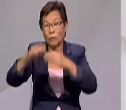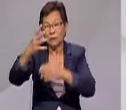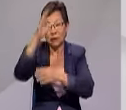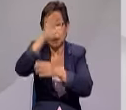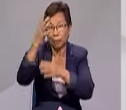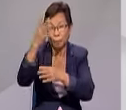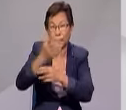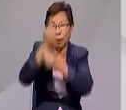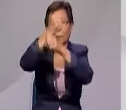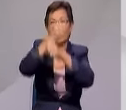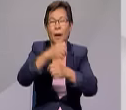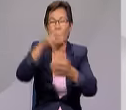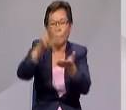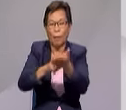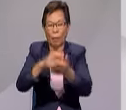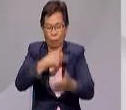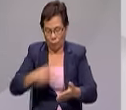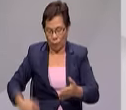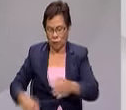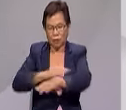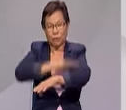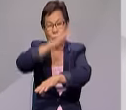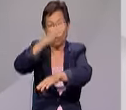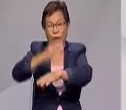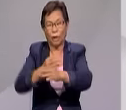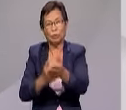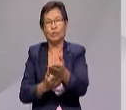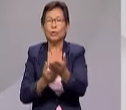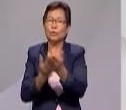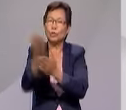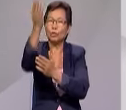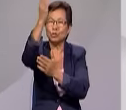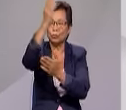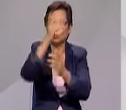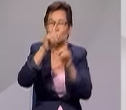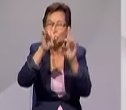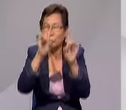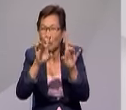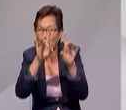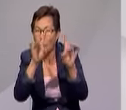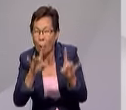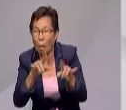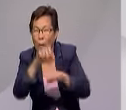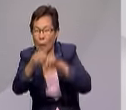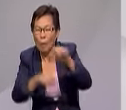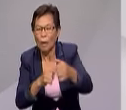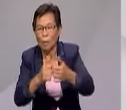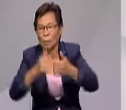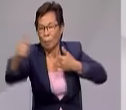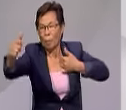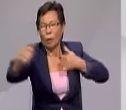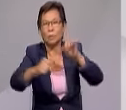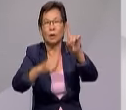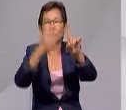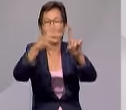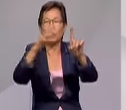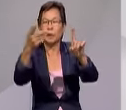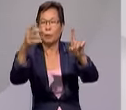juga mengiktiraf Raja Bukit secara tidak langsung menguji ketahanan pelumba dalam perlumbaan sejauh 115 km